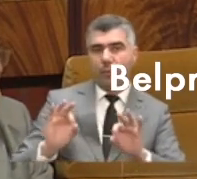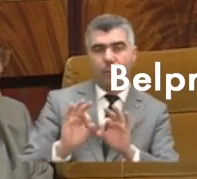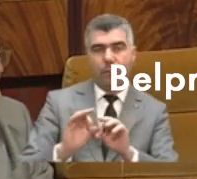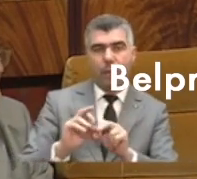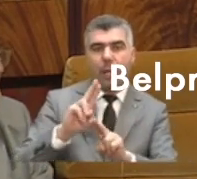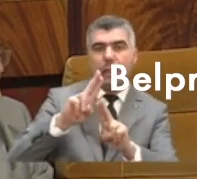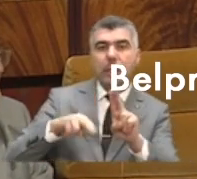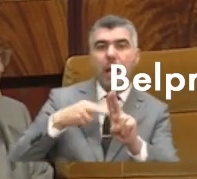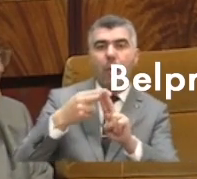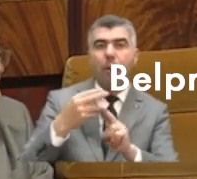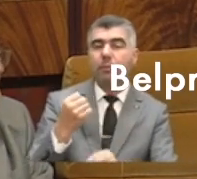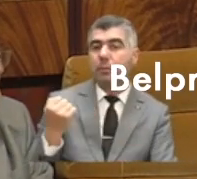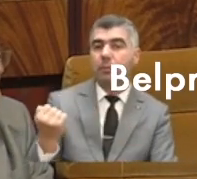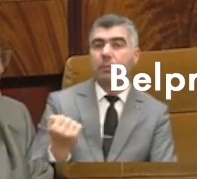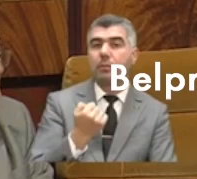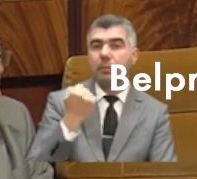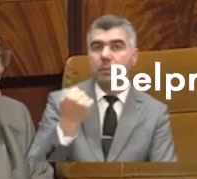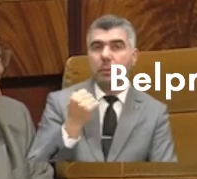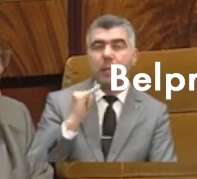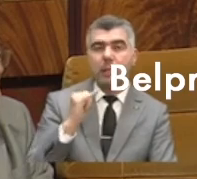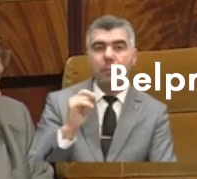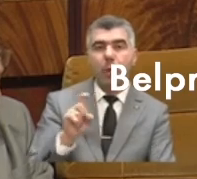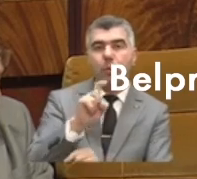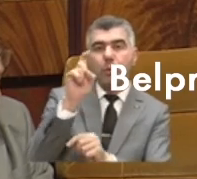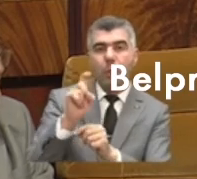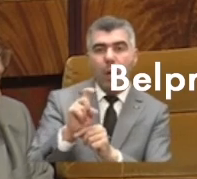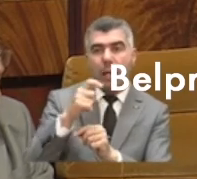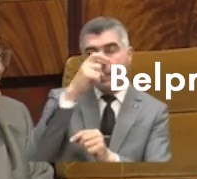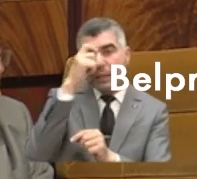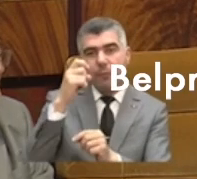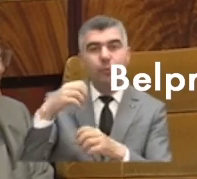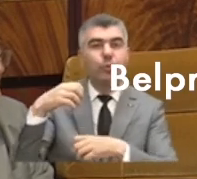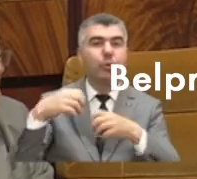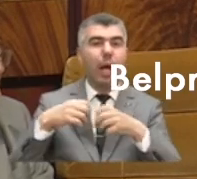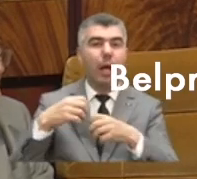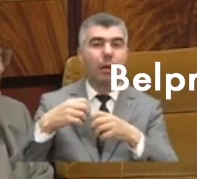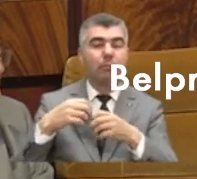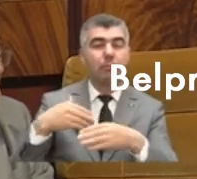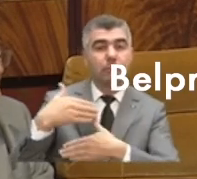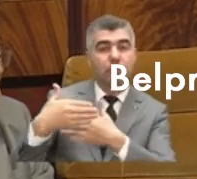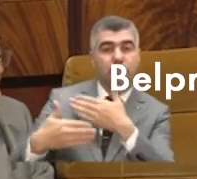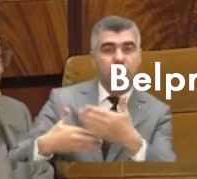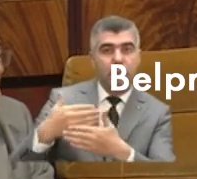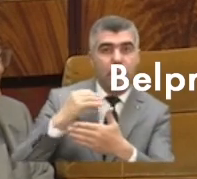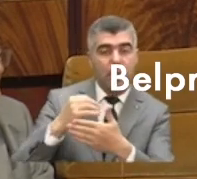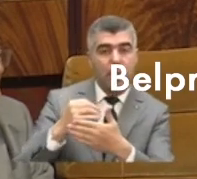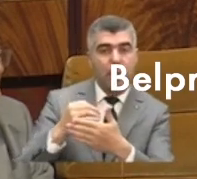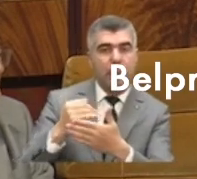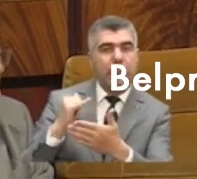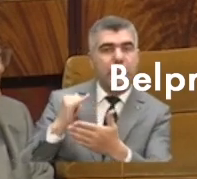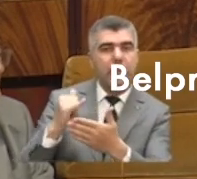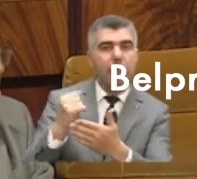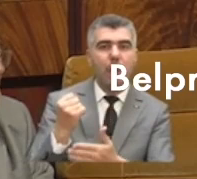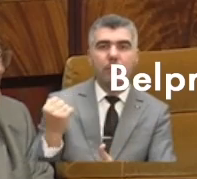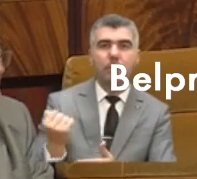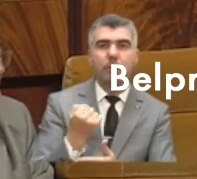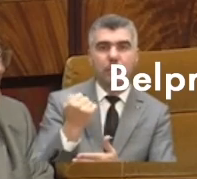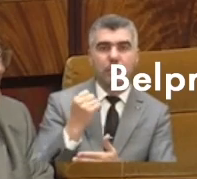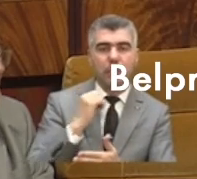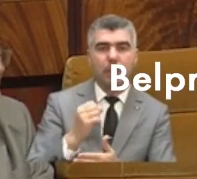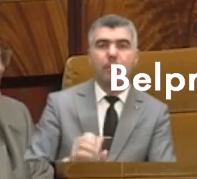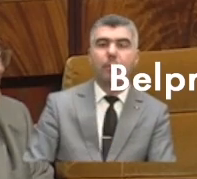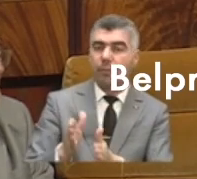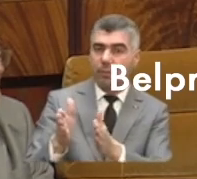كيجاوبوا معطلين، وكاين اللي كنطرحوا عليه السؤال في الصيف تيجاوبنا حتى للشتاء، وكاين اللي كنطرحوا عليه في الشتاء كيجاوبنا حتى للصيف. هذا من